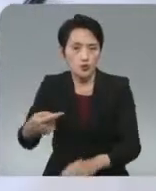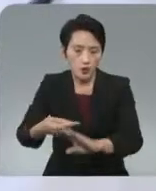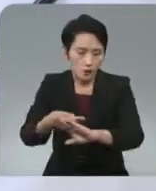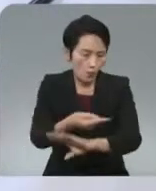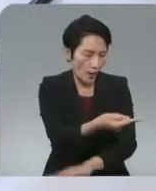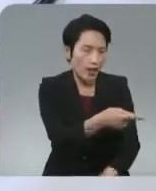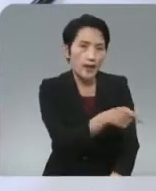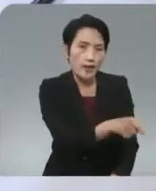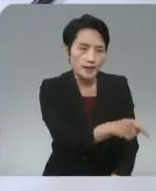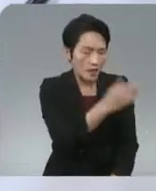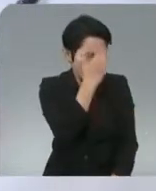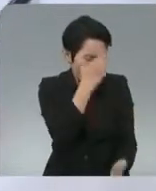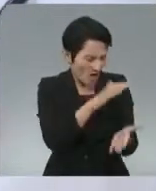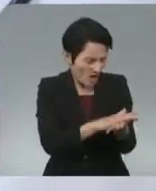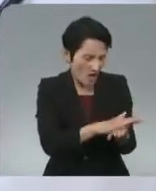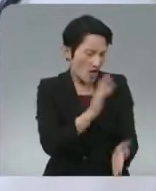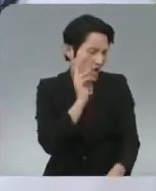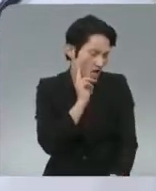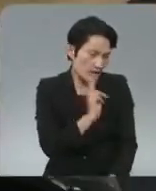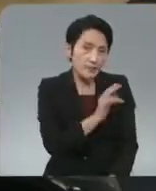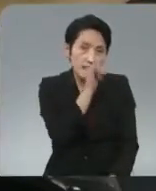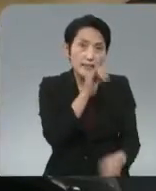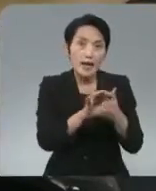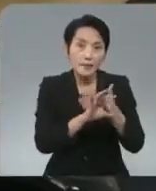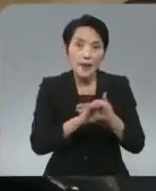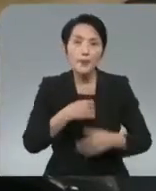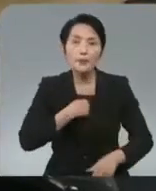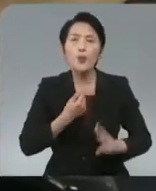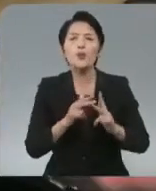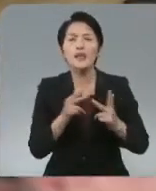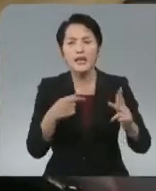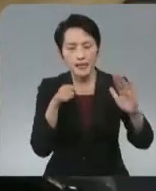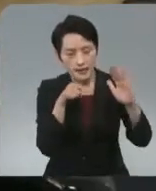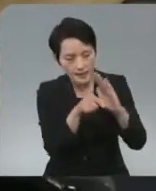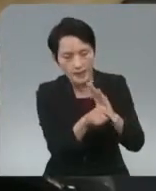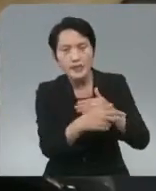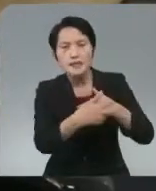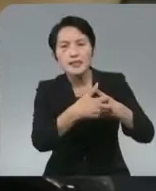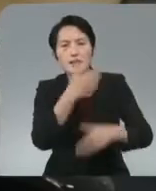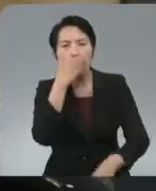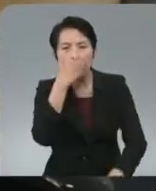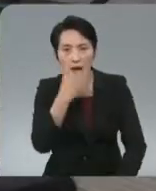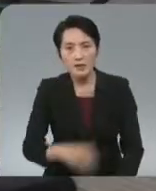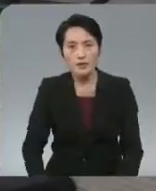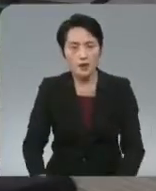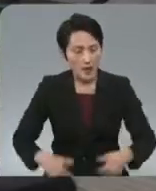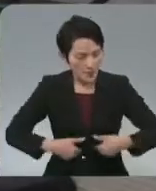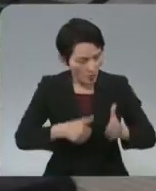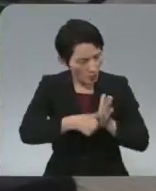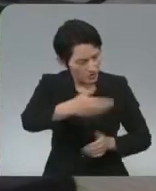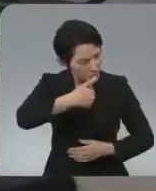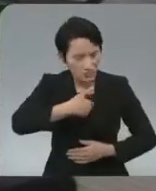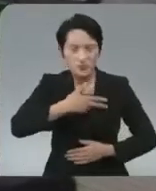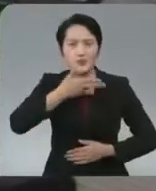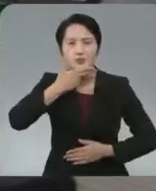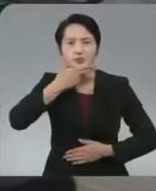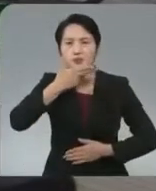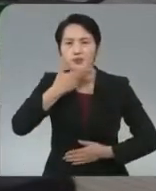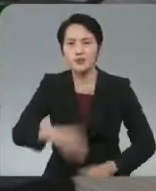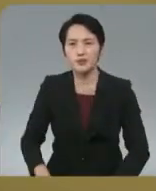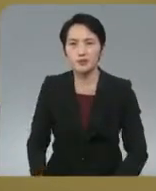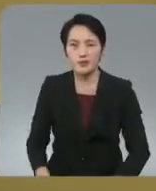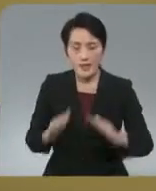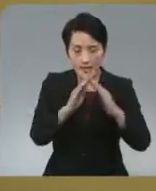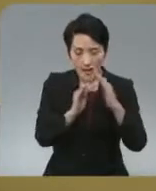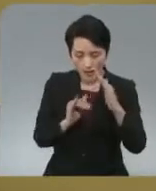tắc cho học sinh đến trường trở lại bình thường từ học kỳ mới Hàn Quốc sẽ áp dụng hệ thống giám sát điều trị tại nhà sửa đổi từ ngày mùng 10 tháng 2 trên phạm vi